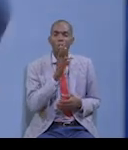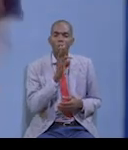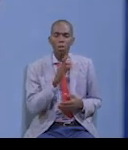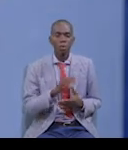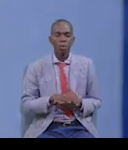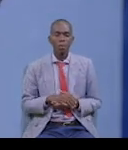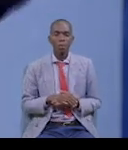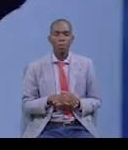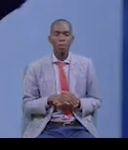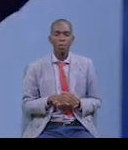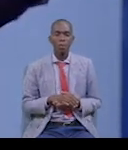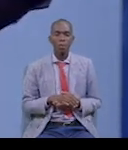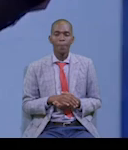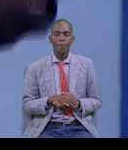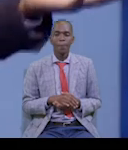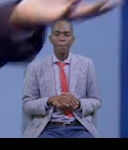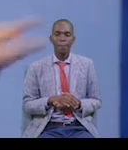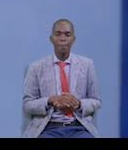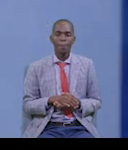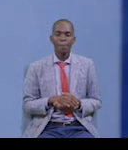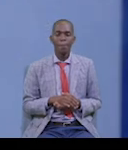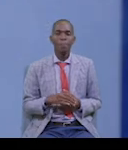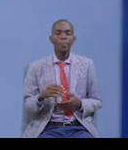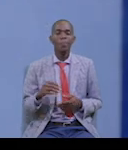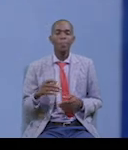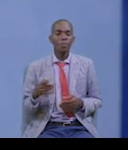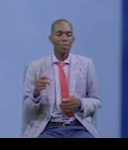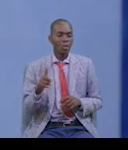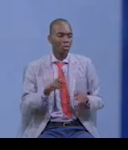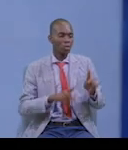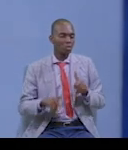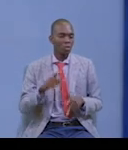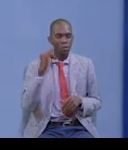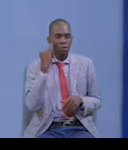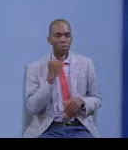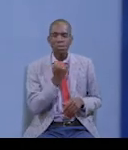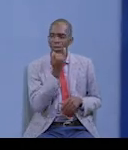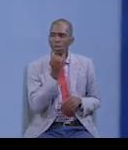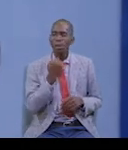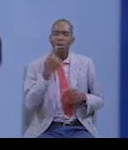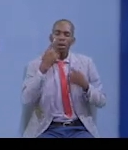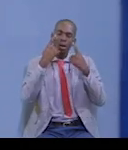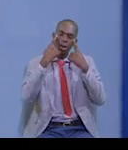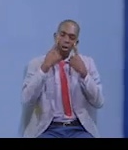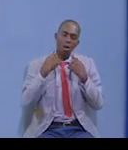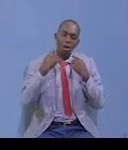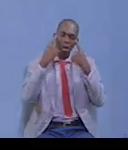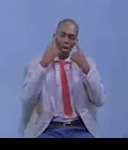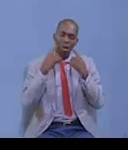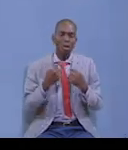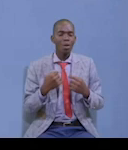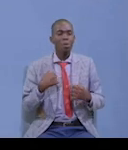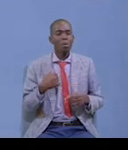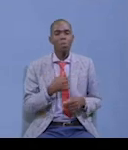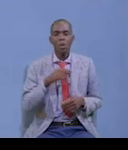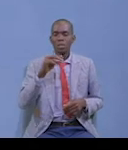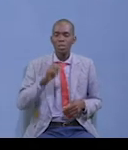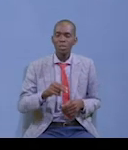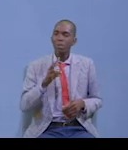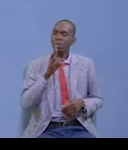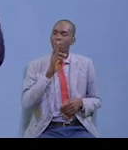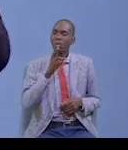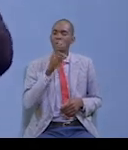కావాల్సి వచ్చాయి. హి క్రైడ్ లైక్ దే ఆల్వేస్ క్రై. ఎప్పుడు అలాగే ఆ రోజు కూడా ఏడ్చారు. వాటర్ నీళ్లు.